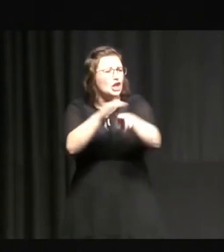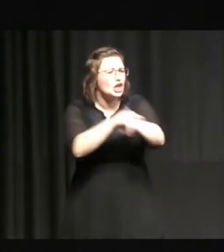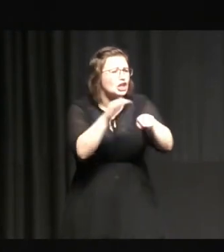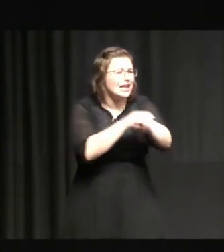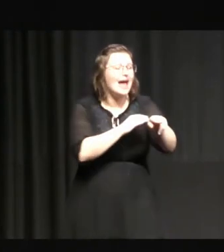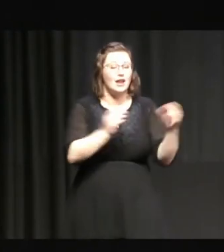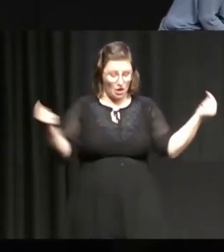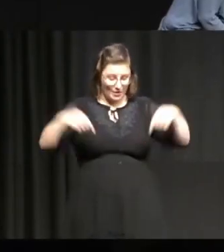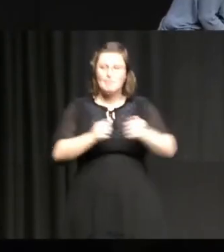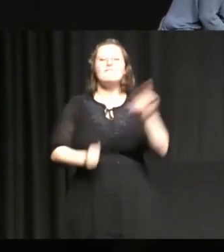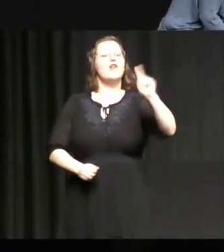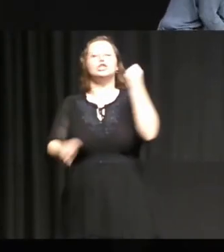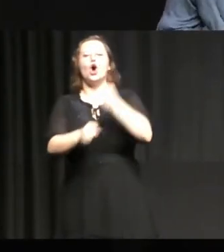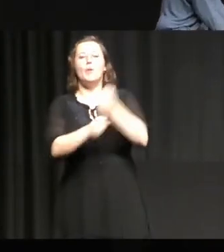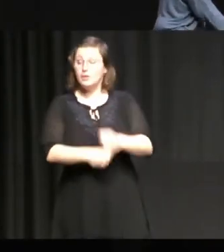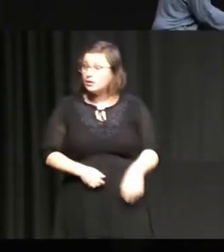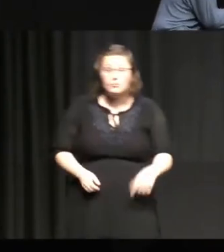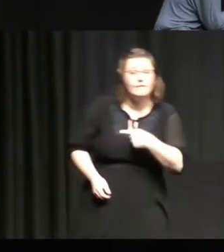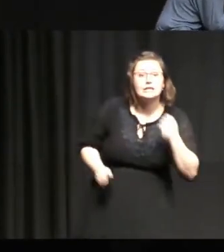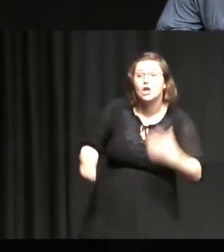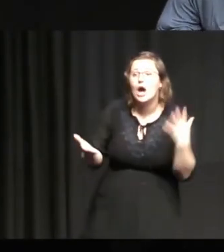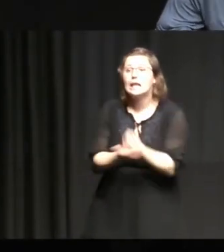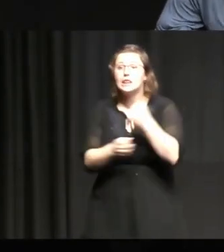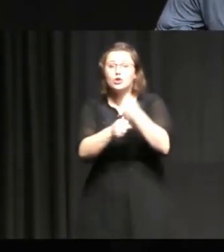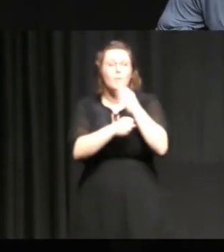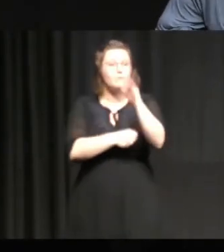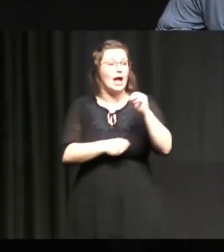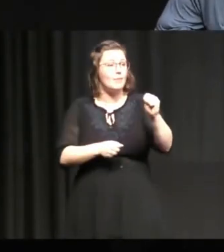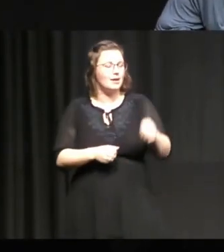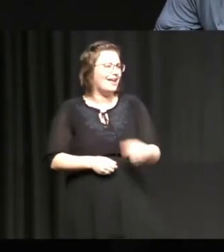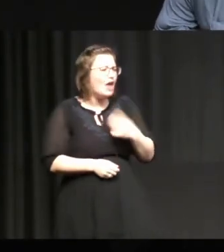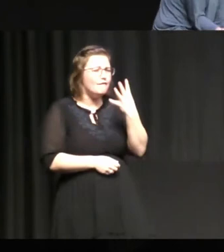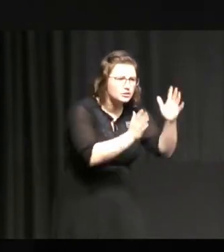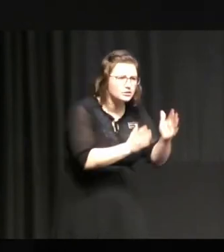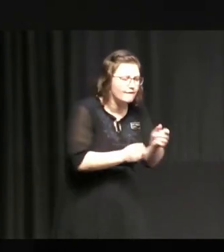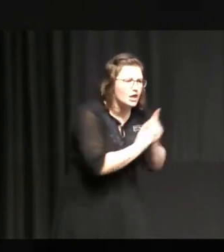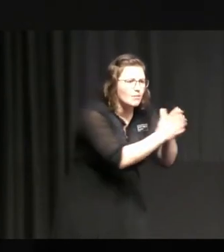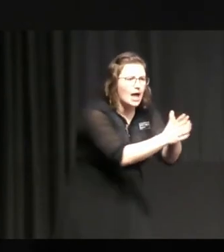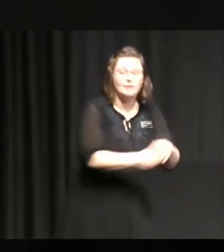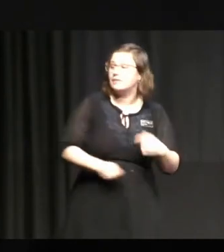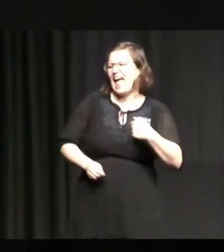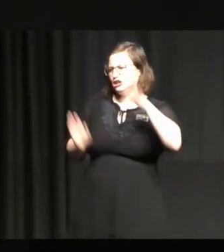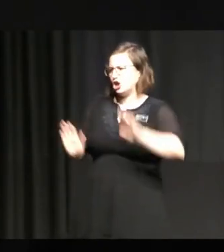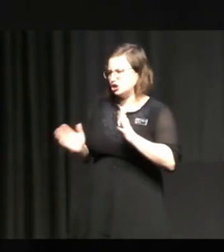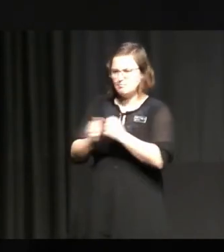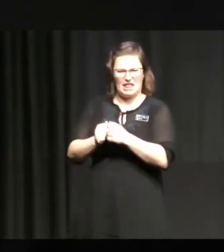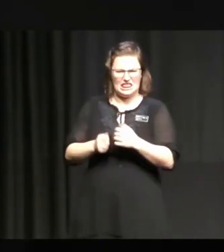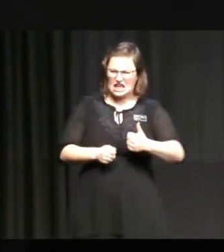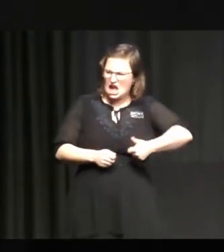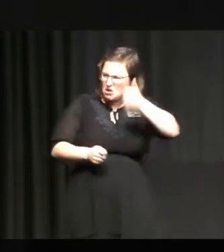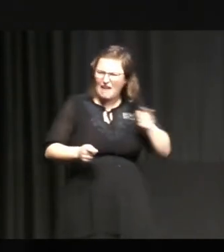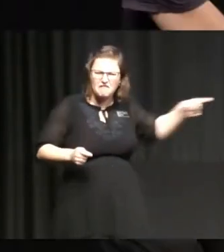liksom när man ska göra sin röst hörd. Alltså hur man samlar mod och tror på sig själv. Teater innebär att ha roligt framför